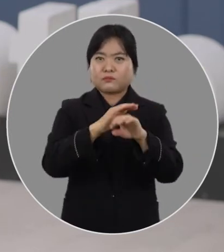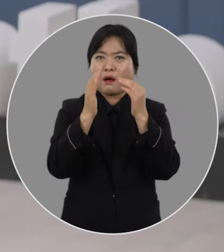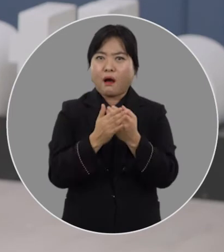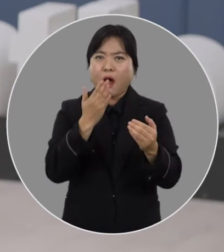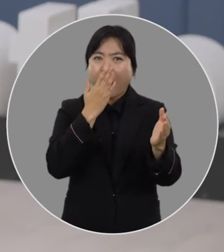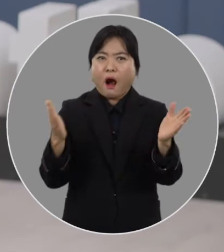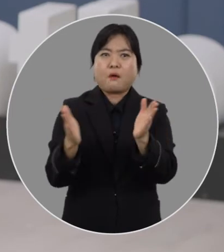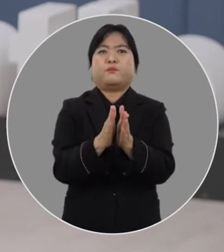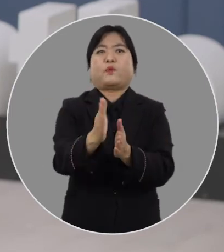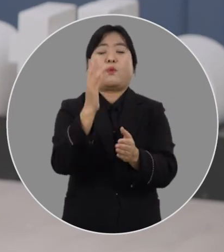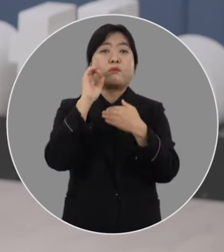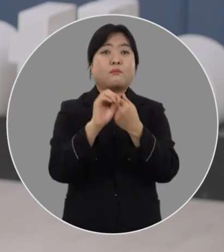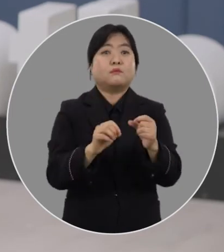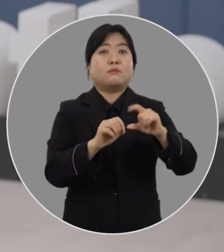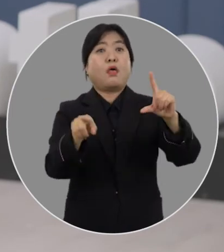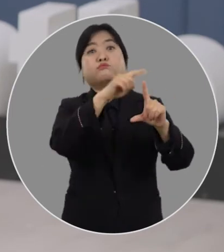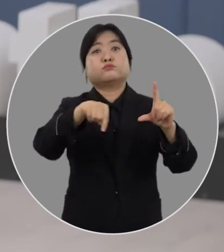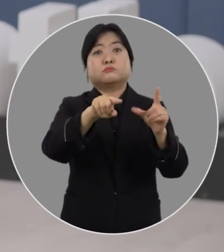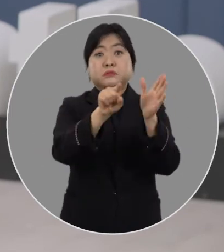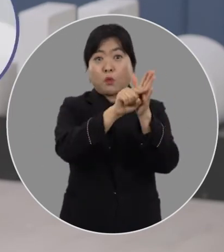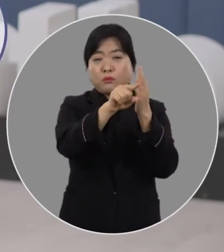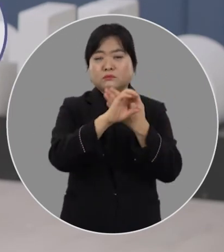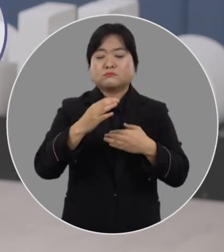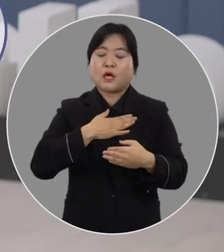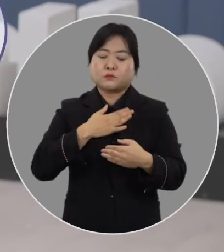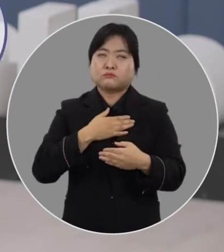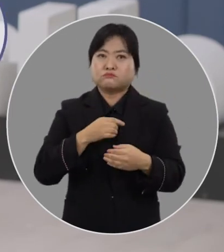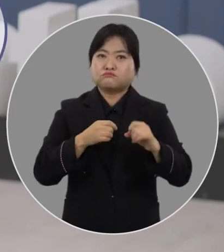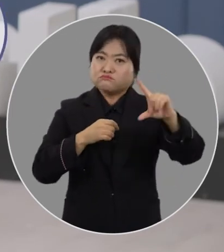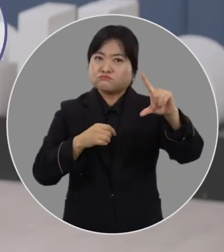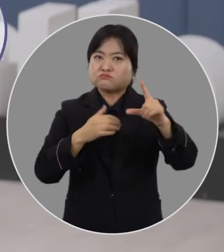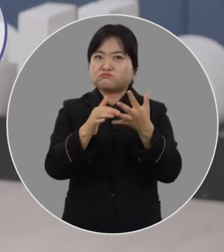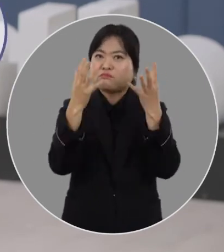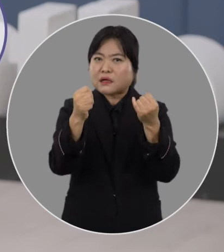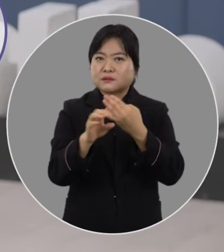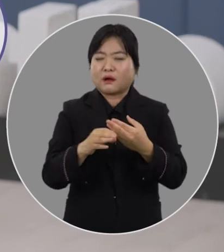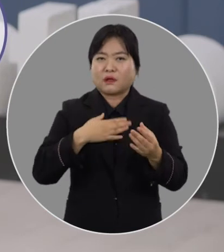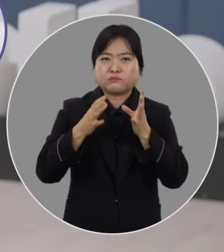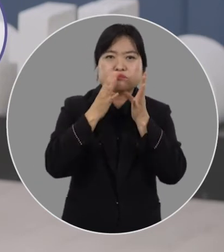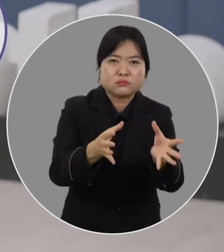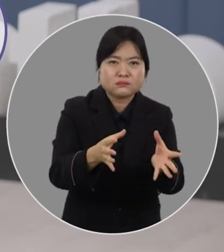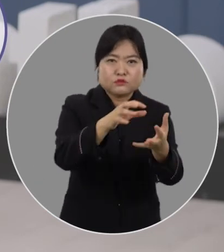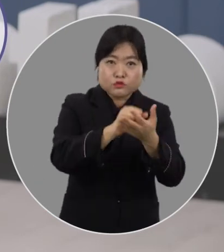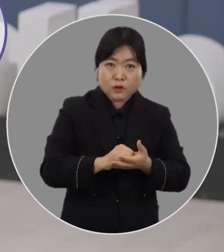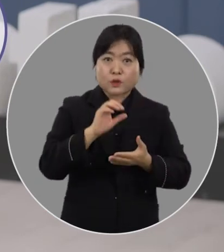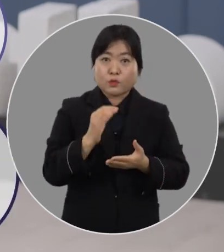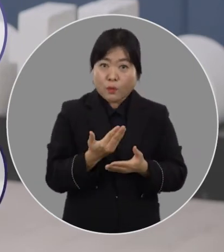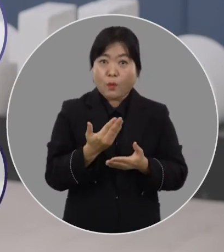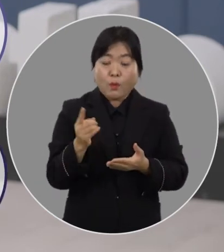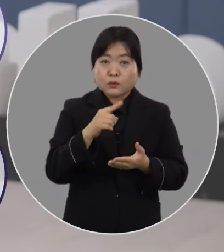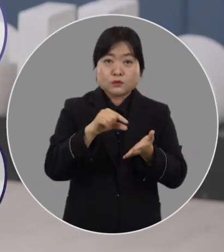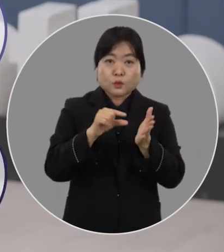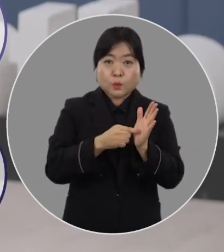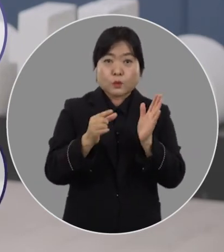그렇게 많은 사람들이 틀린 정보를 믿을 리 없다고 생각하면서 그 소문을 수용하게 되고 결국 어느 수준을 넘어서는 순간